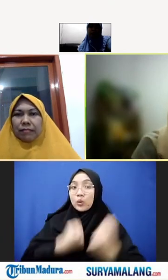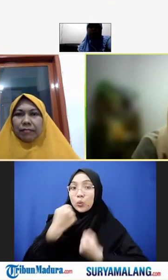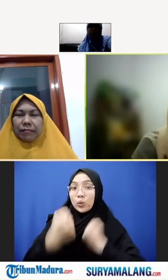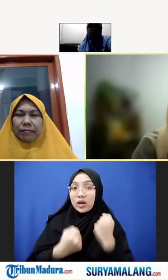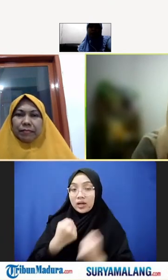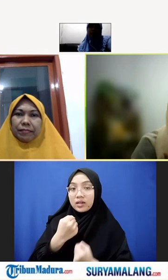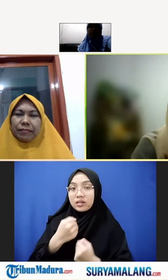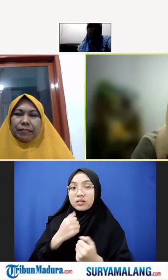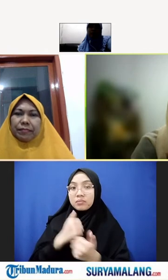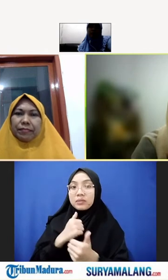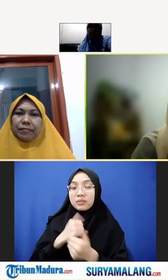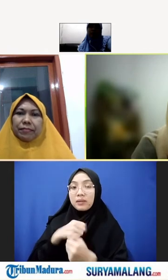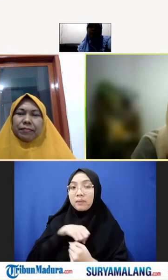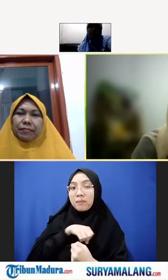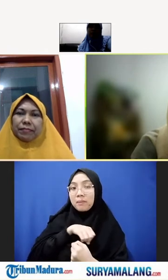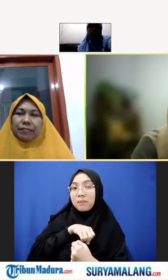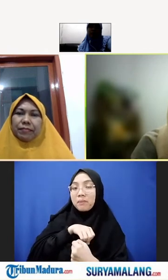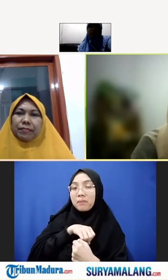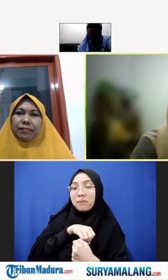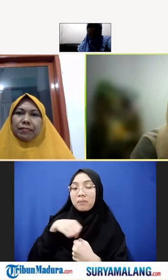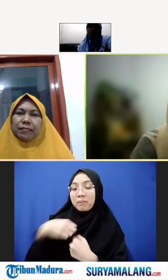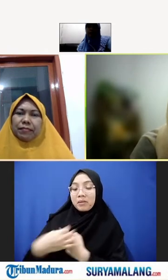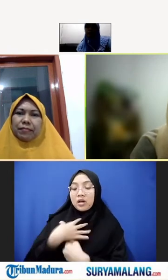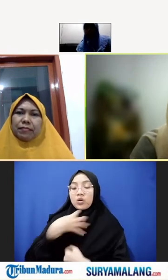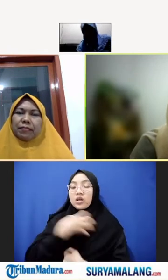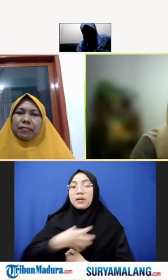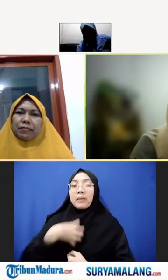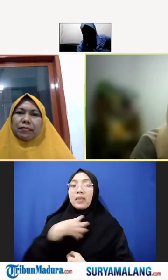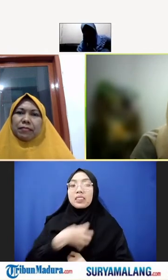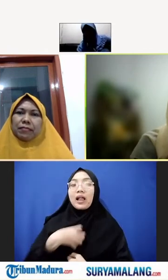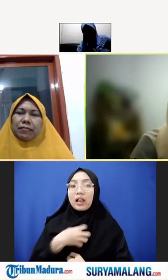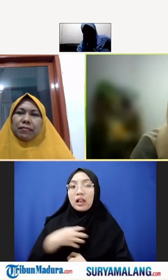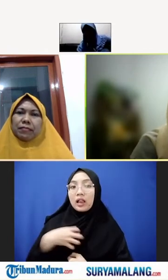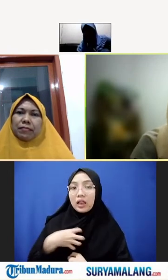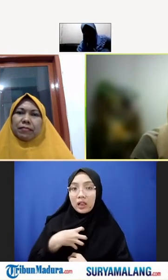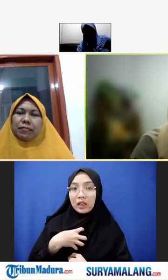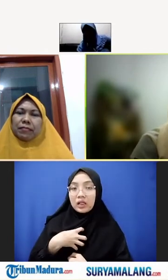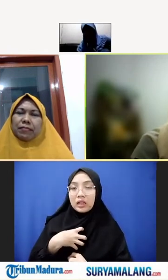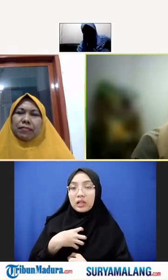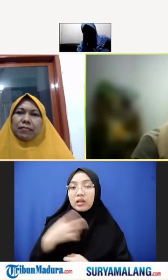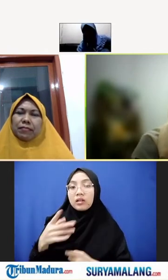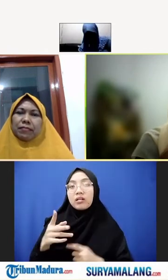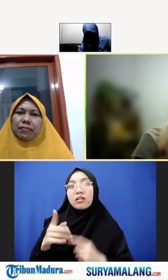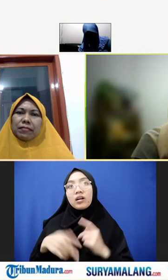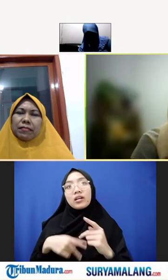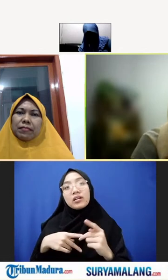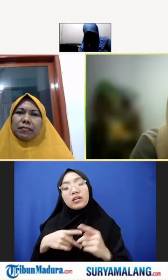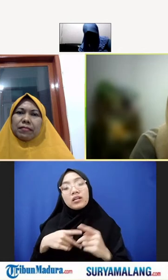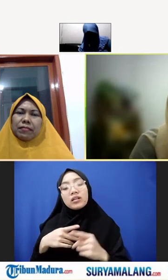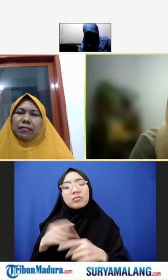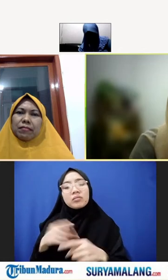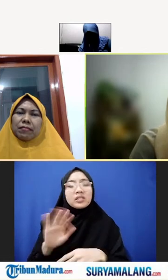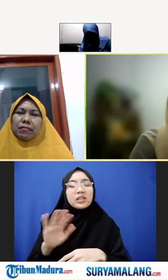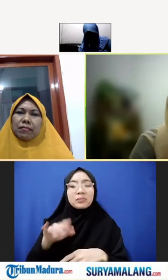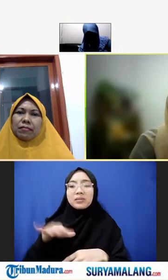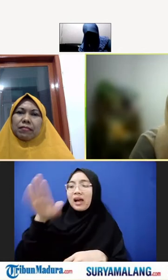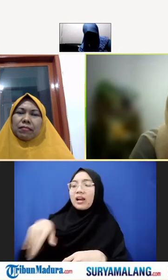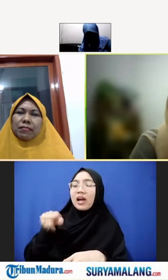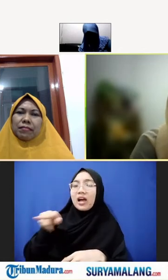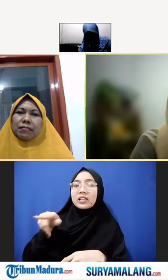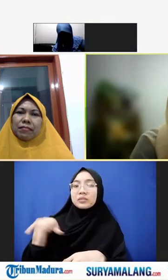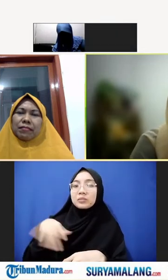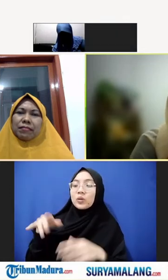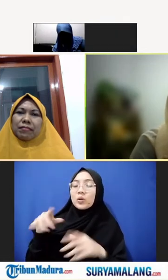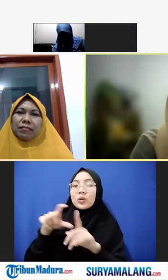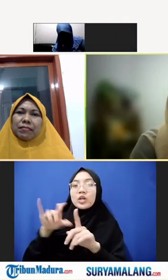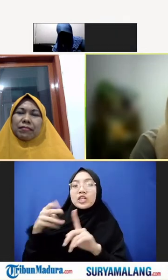sangat mempengaruhi kondisi mental kita. Jadi ibaratnya nih ya Bu, jangan cuma anaknya aja yang diet, nggak boleh